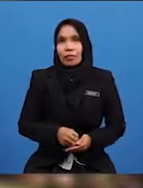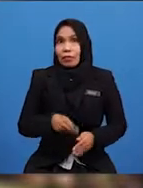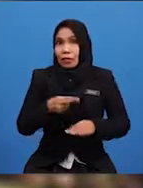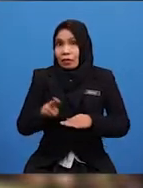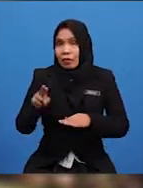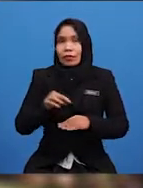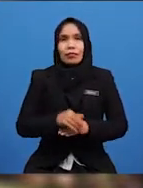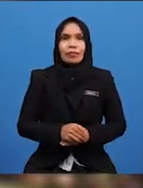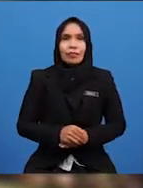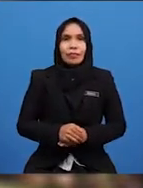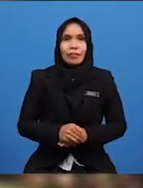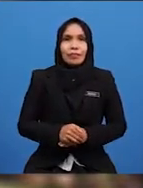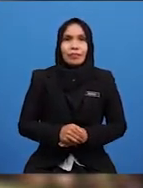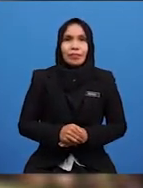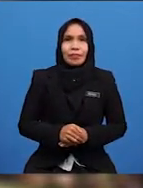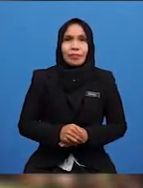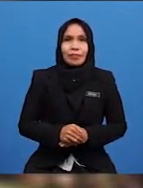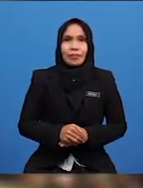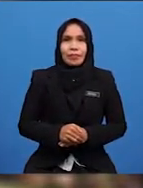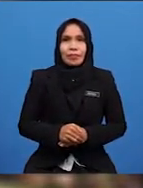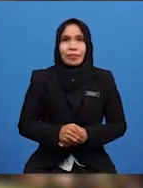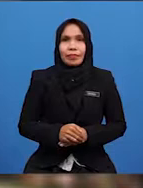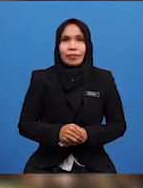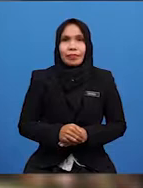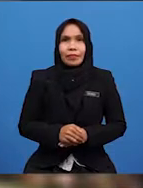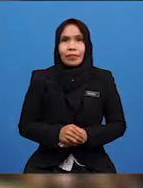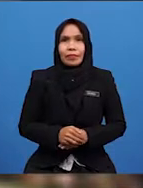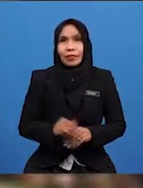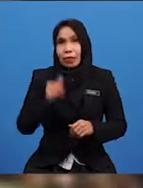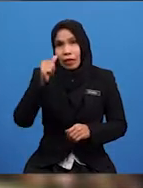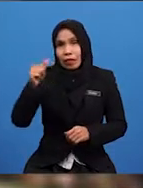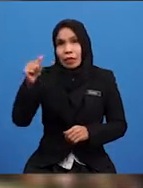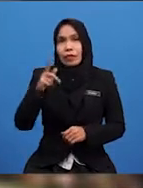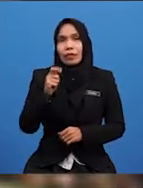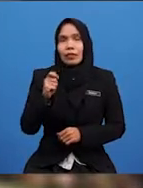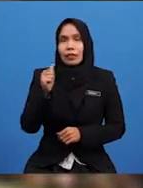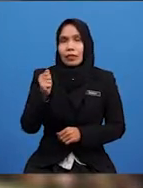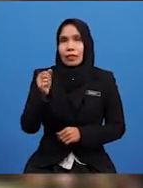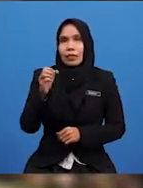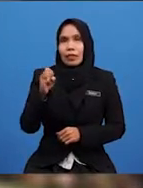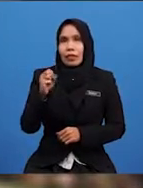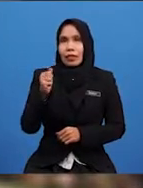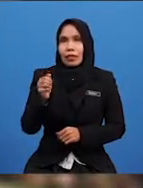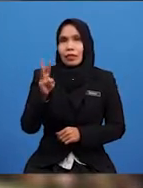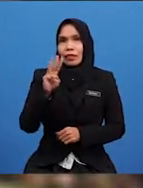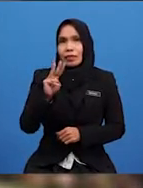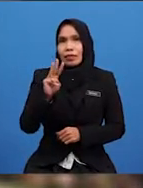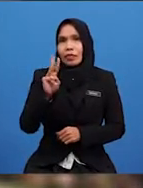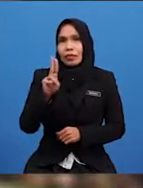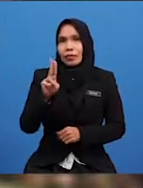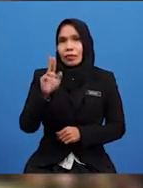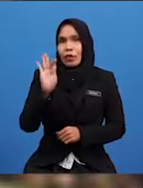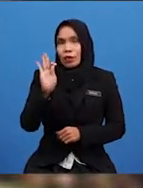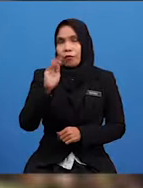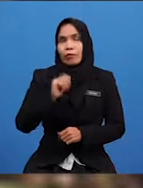yang dikembangkan oleh ulama dari Timur Tengah dan India ialah ajaran tasawuf dan sufi. Antaranya